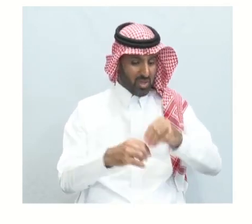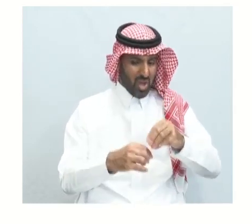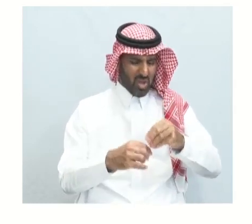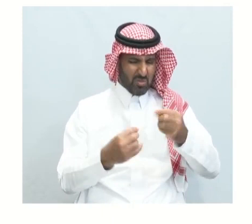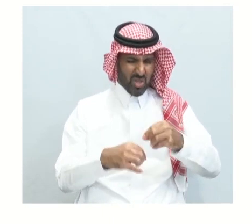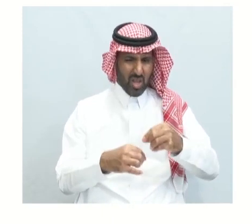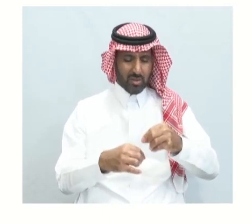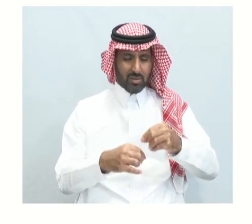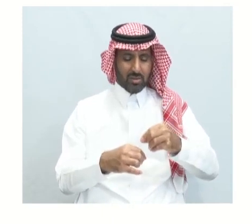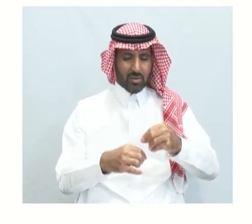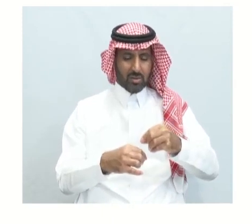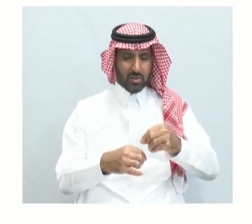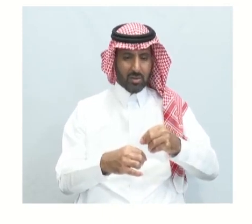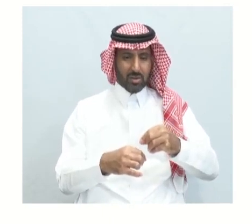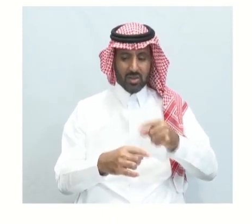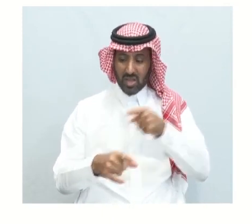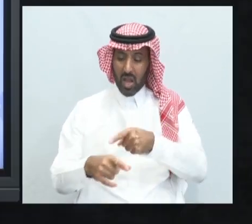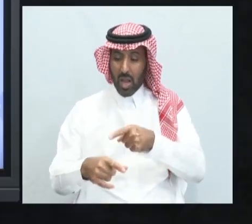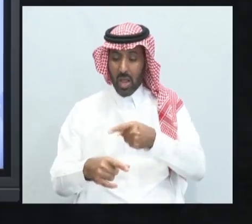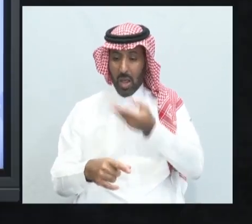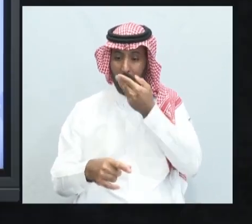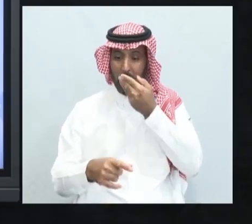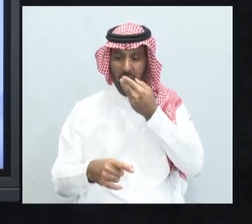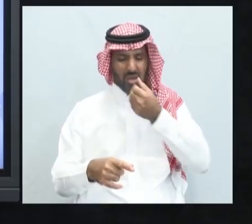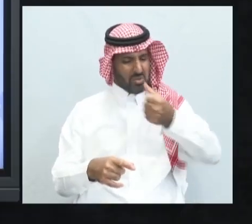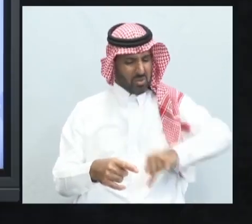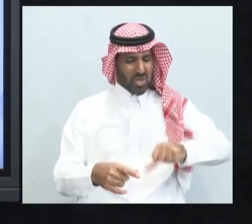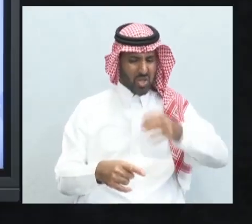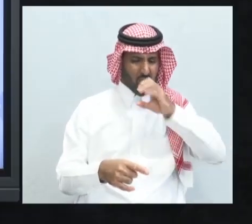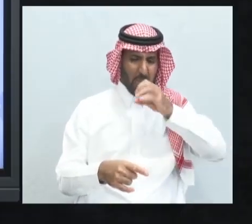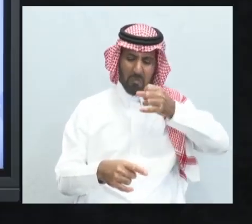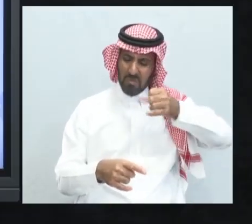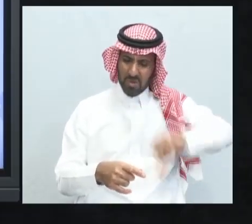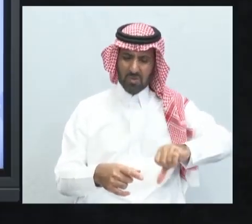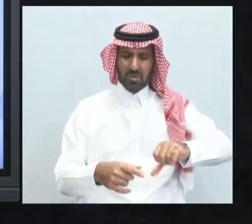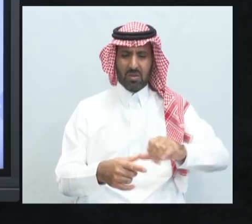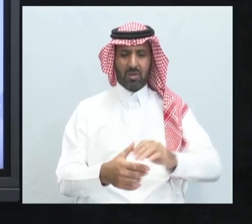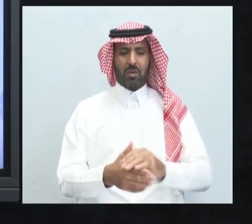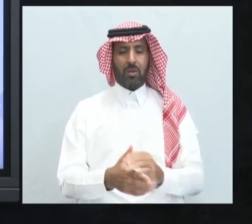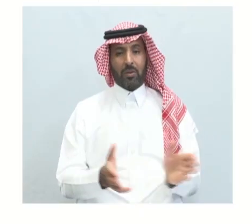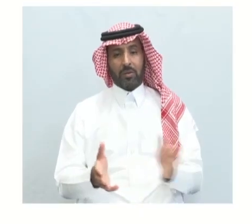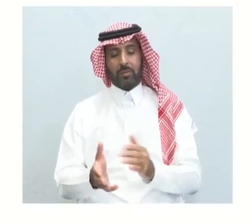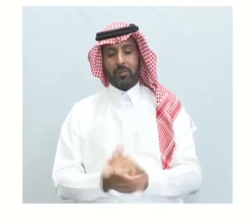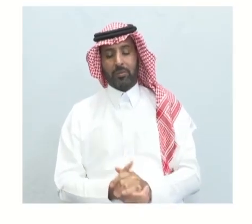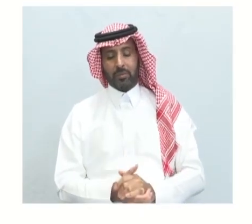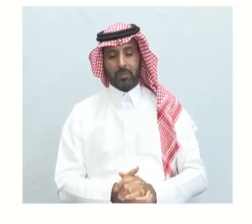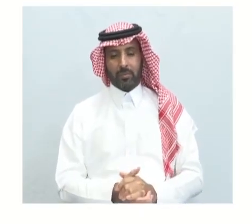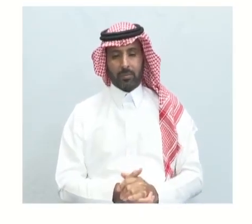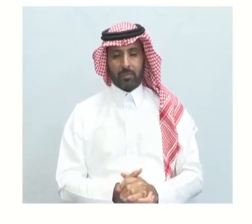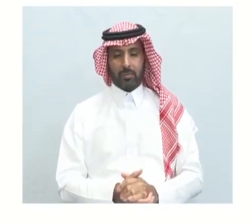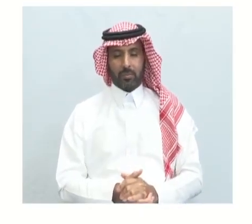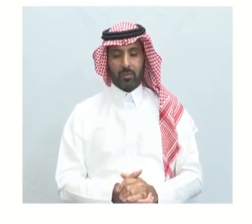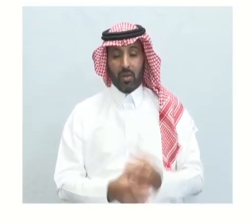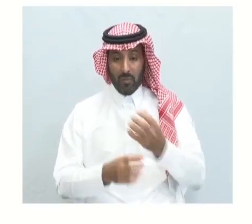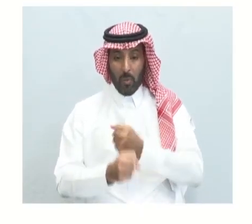عاليه يجعل الماء غير صالح للشرب ايضا اعزائي الطلبه